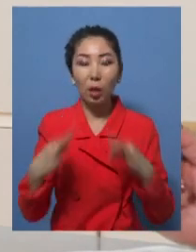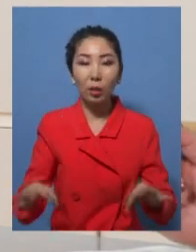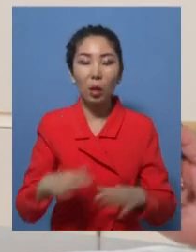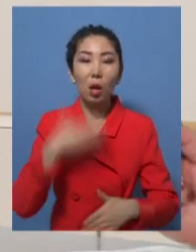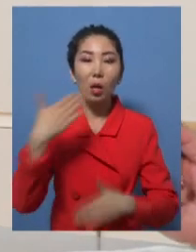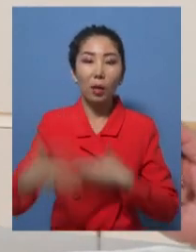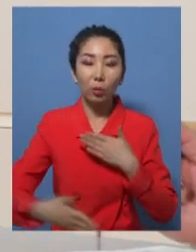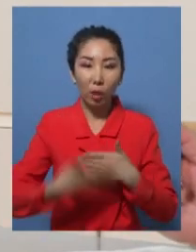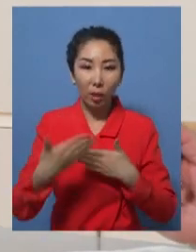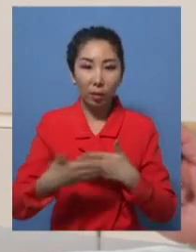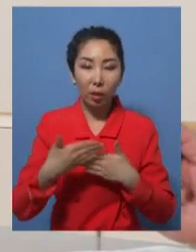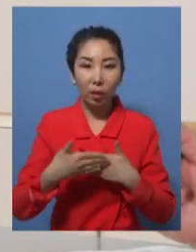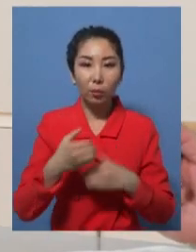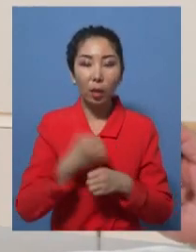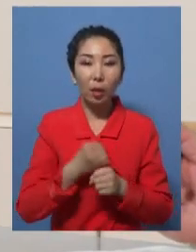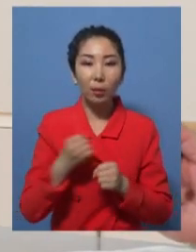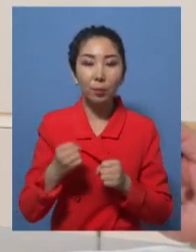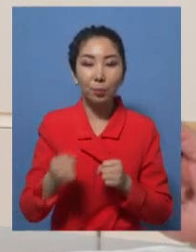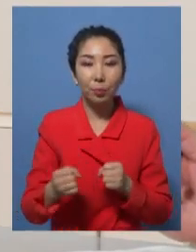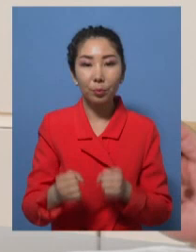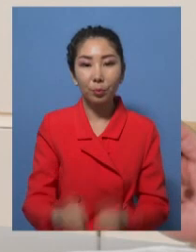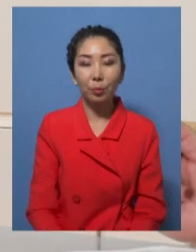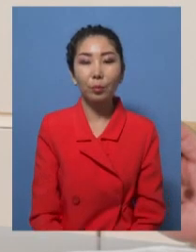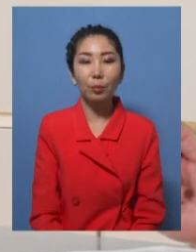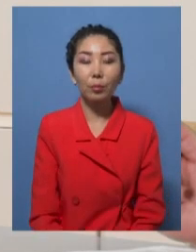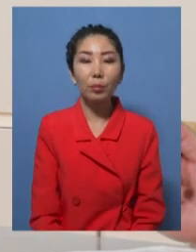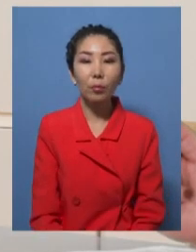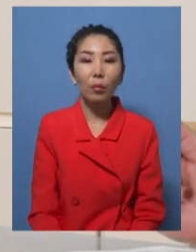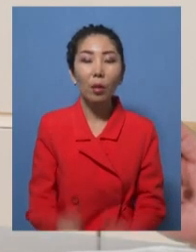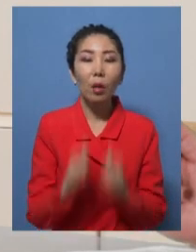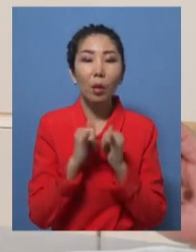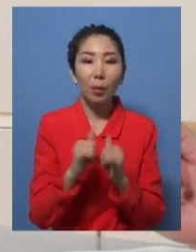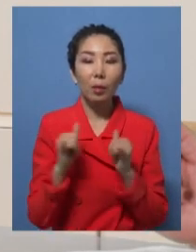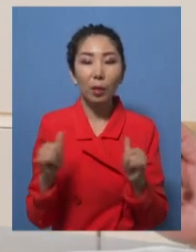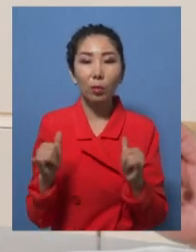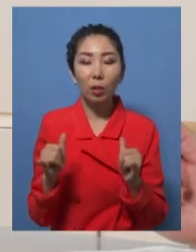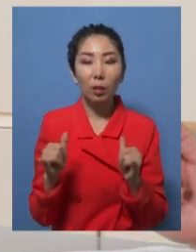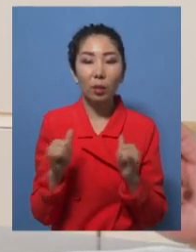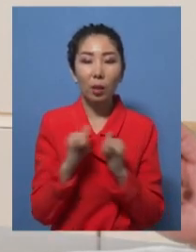тағайындалды. Енді ол әрине жаңағы мал бағып отырған ағайынға өте